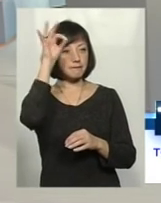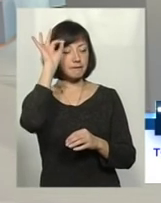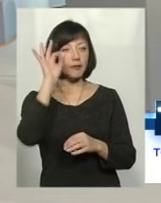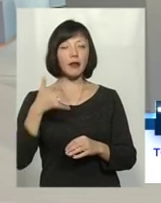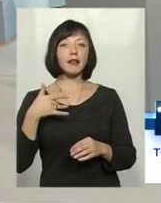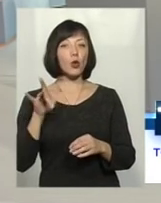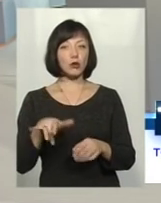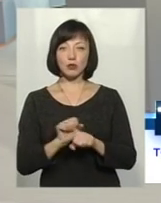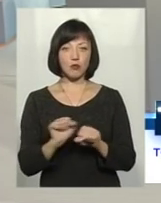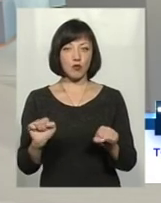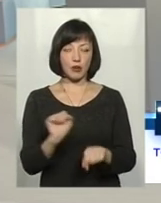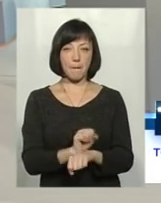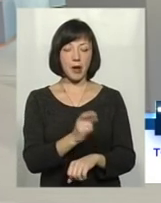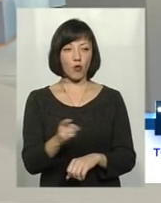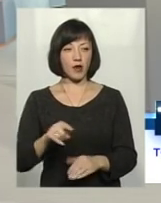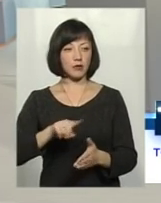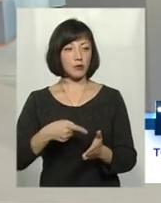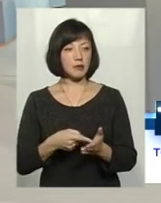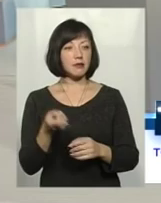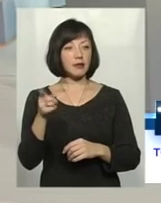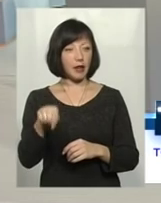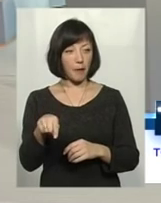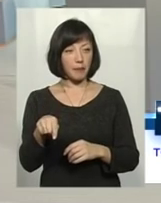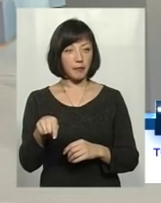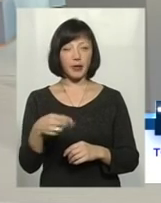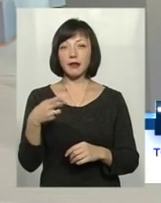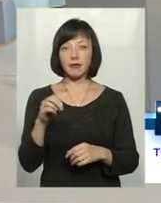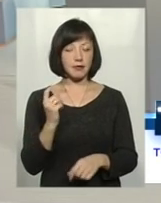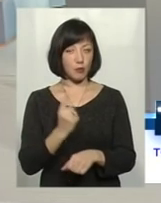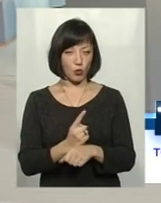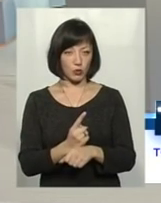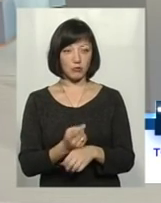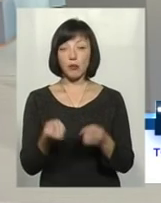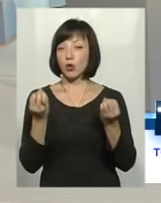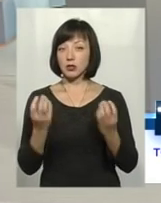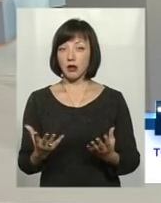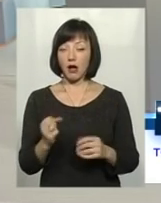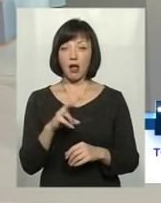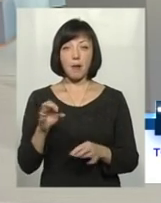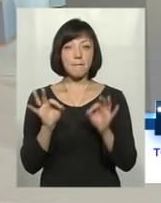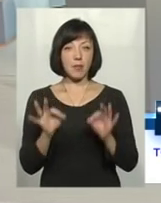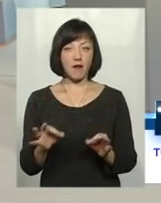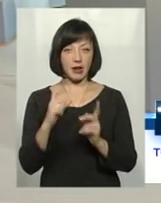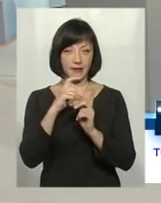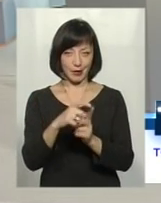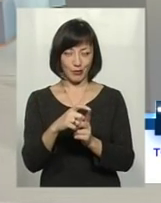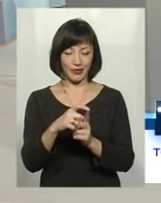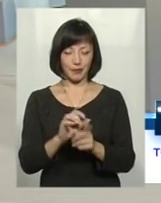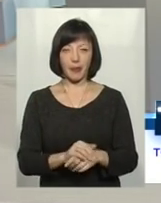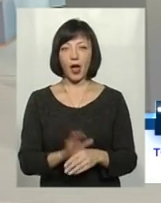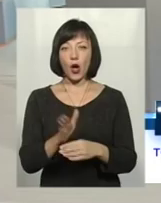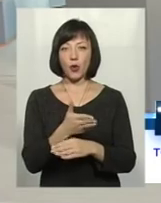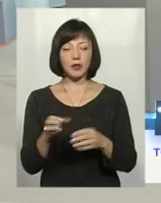Категорично не можна паркуватися в місті там, де це заборонено. Це є така проста, але правильна відповідь.